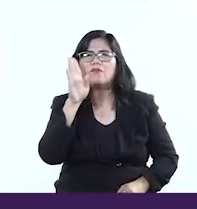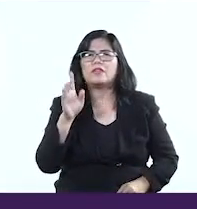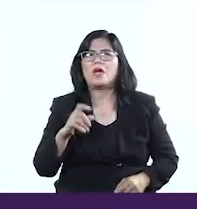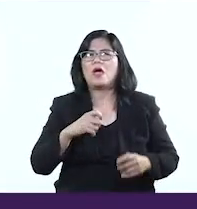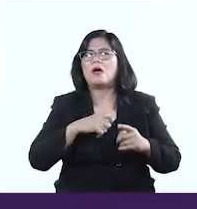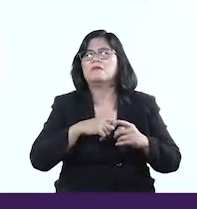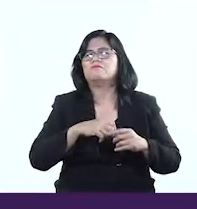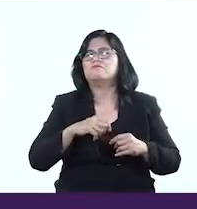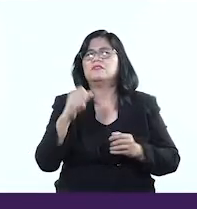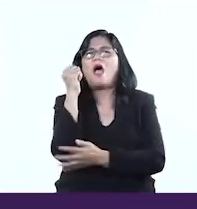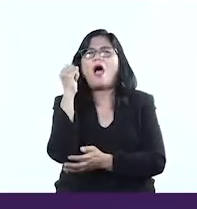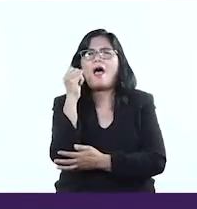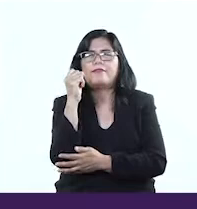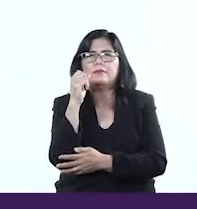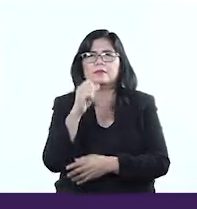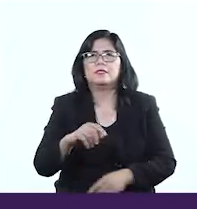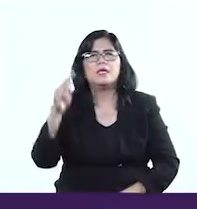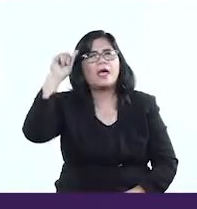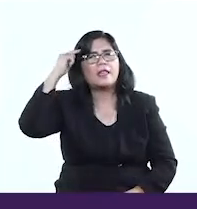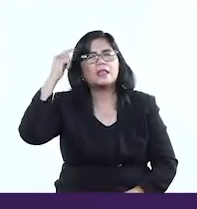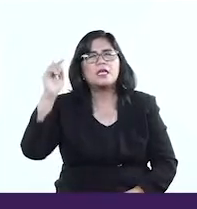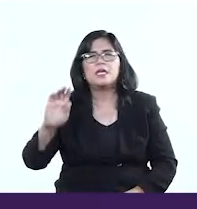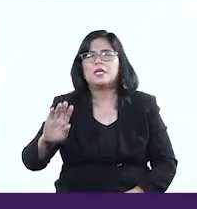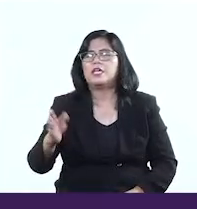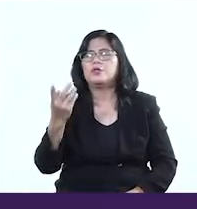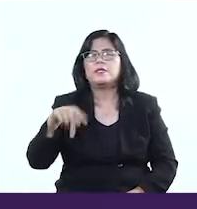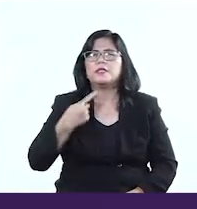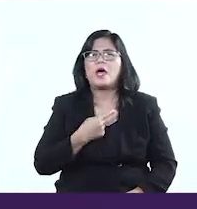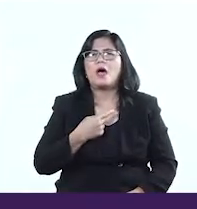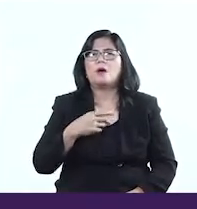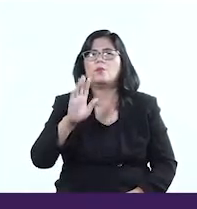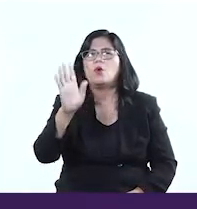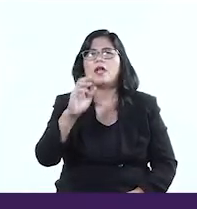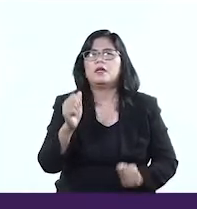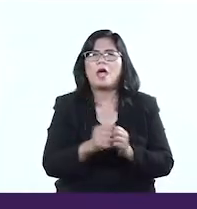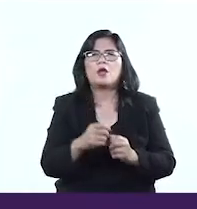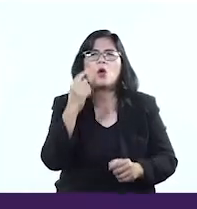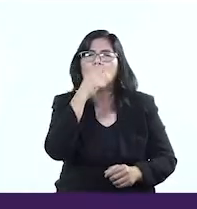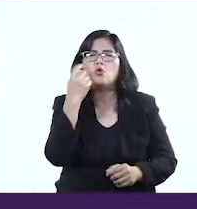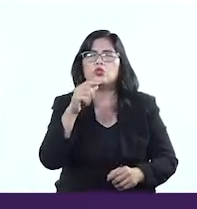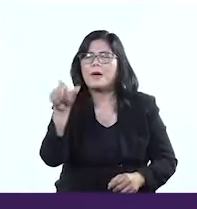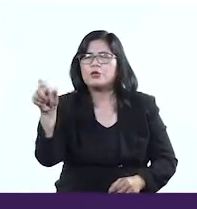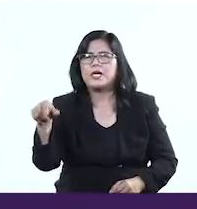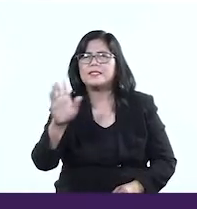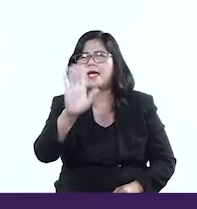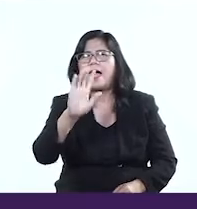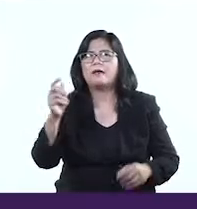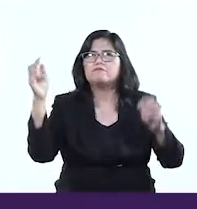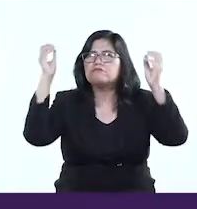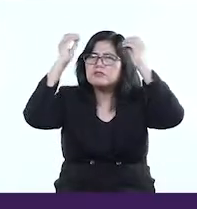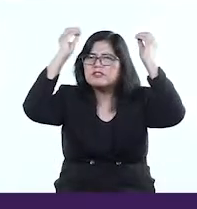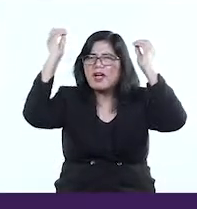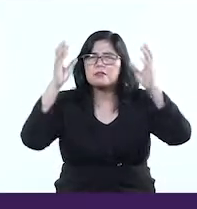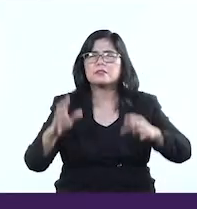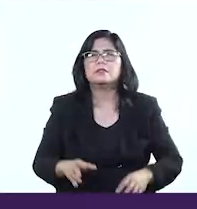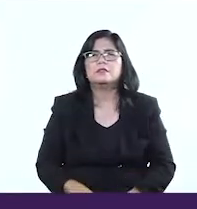Hai tapi ingat hidup kita tidak ditentukan oleh mulut manusia Hai jangan sampai kita stress Hai jangan